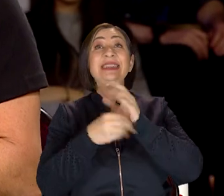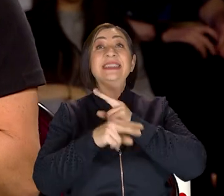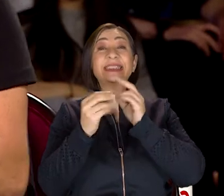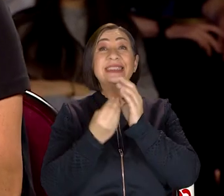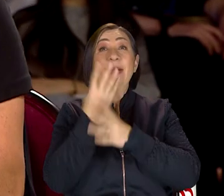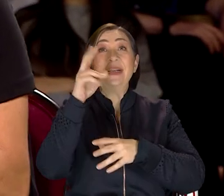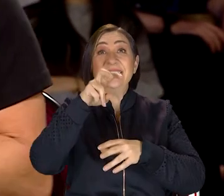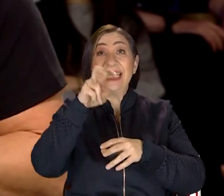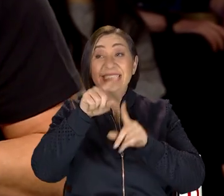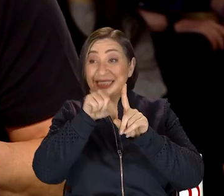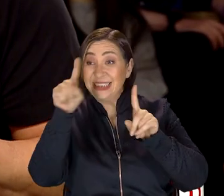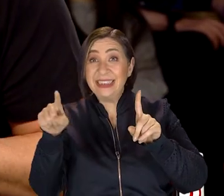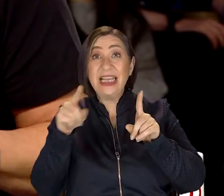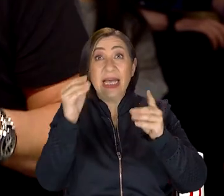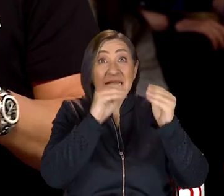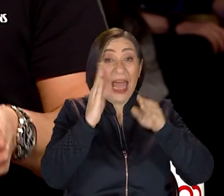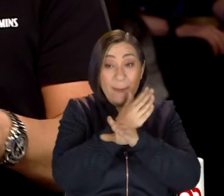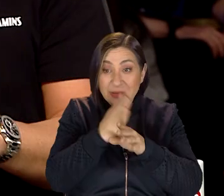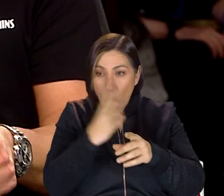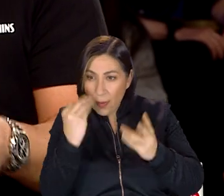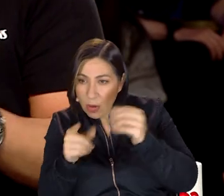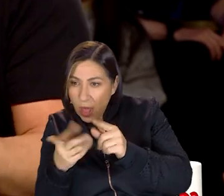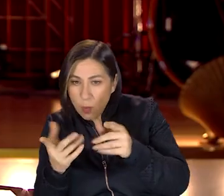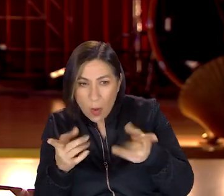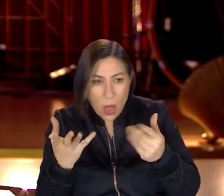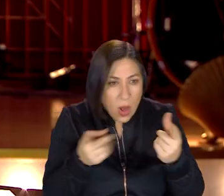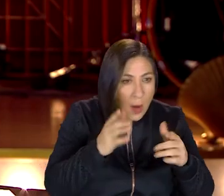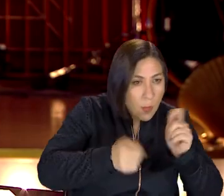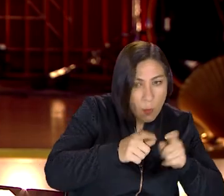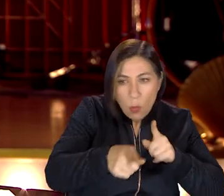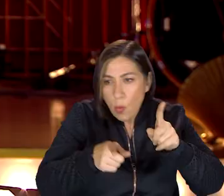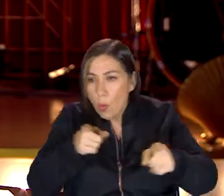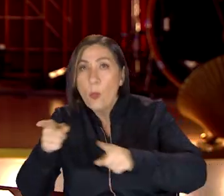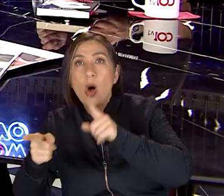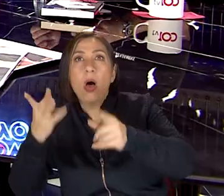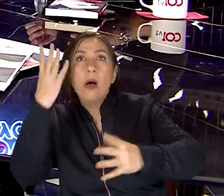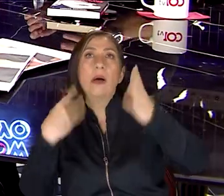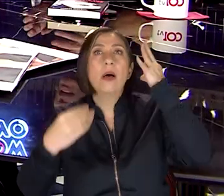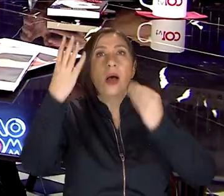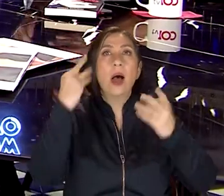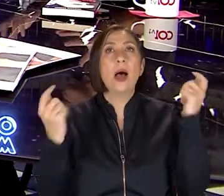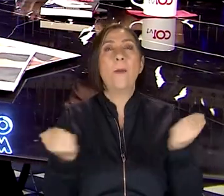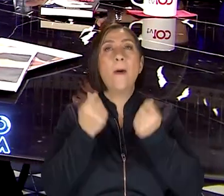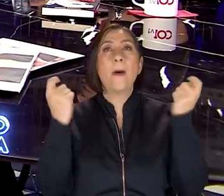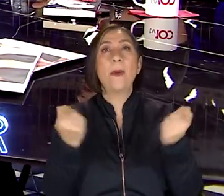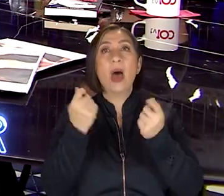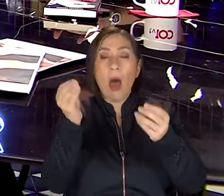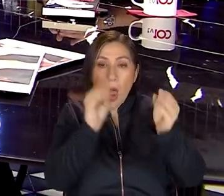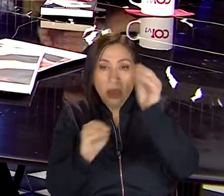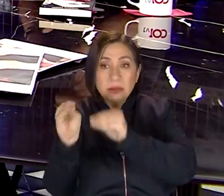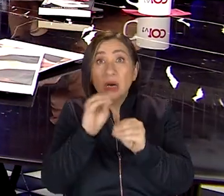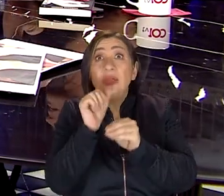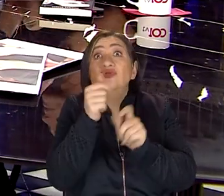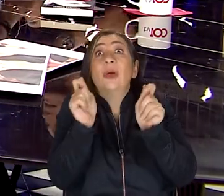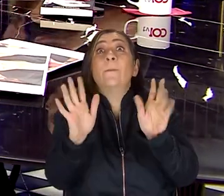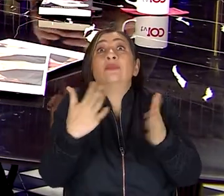sabah 8'e kadar oradayız, aletleri öğrenmeye çalışıyoruz. Aşka güzel, bak. Aşka güzel. Bak yani. Hani işte aranjman hayatımızda yapmamışız.